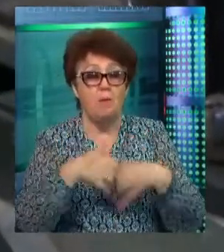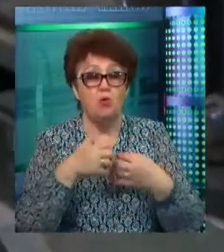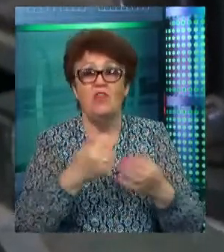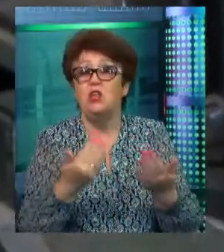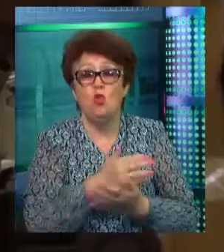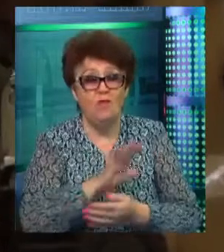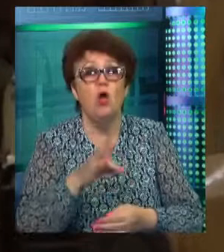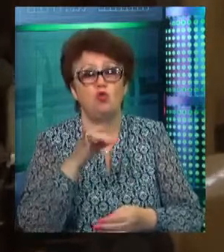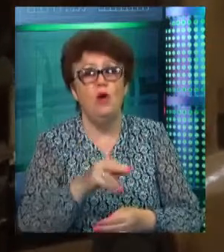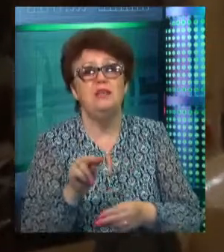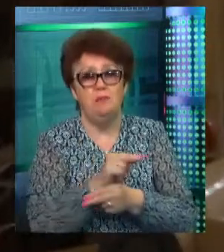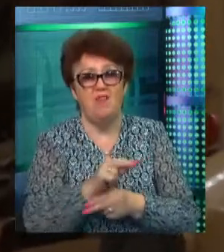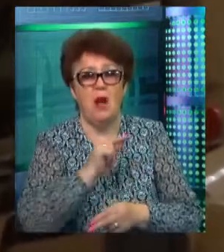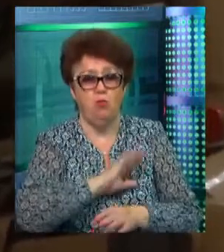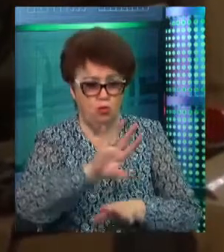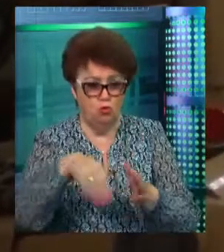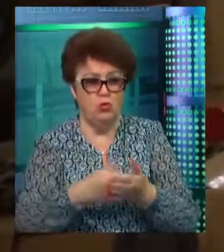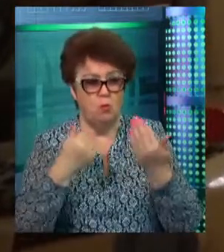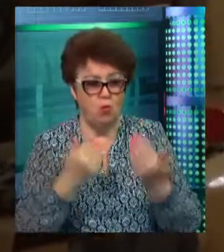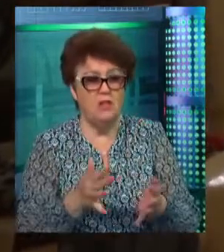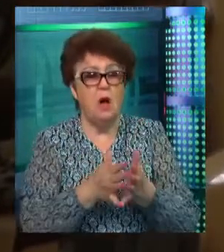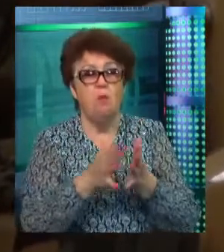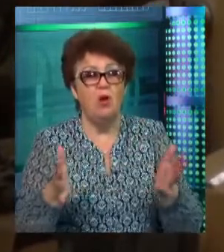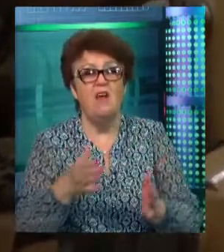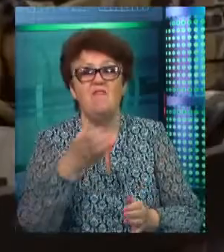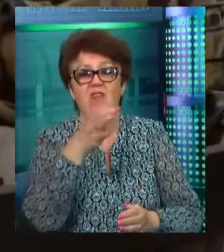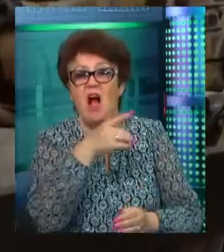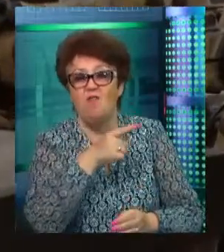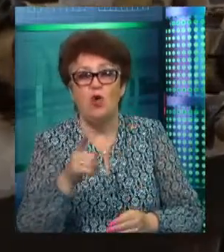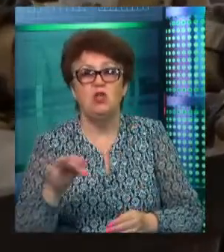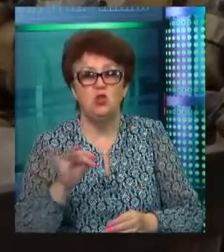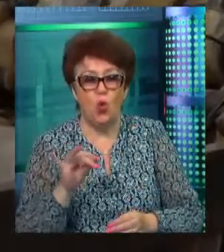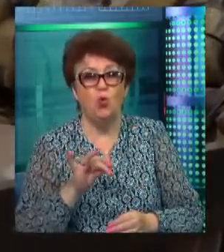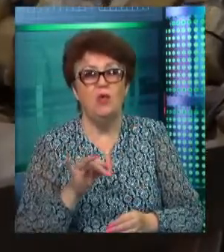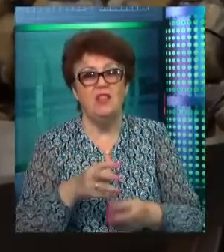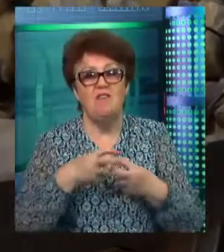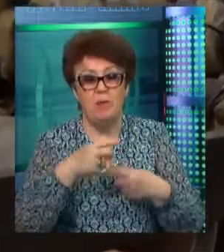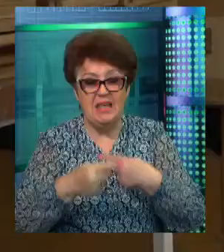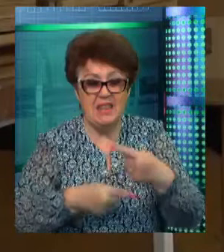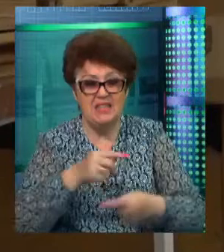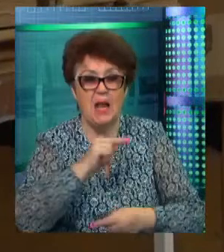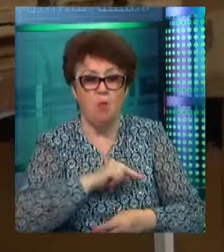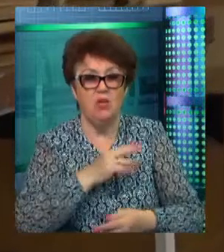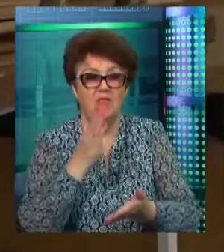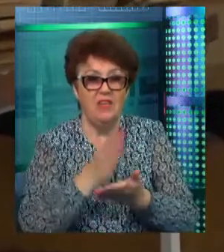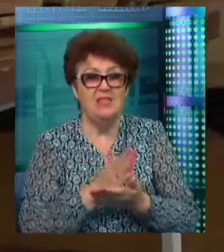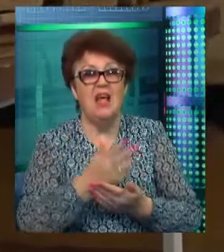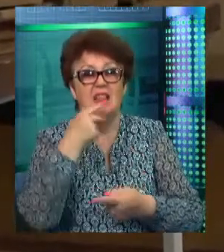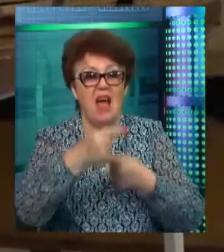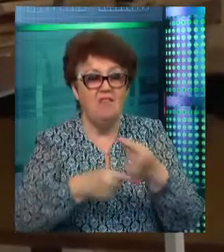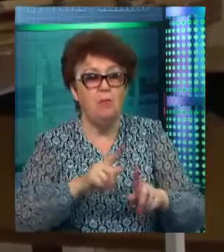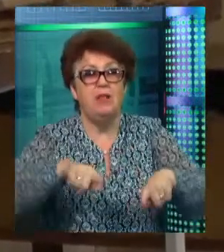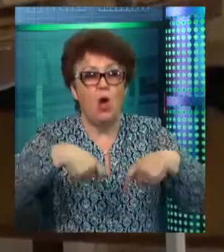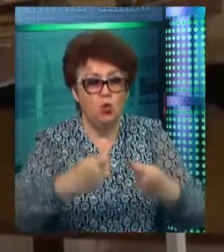и исправно работающее до сих пор за более чем вековую историю на фабрике сложились целые династии работников навыки передаются